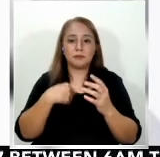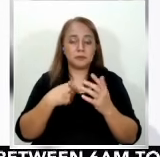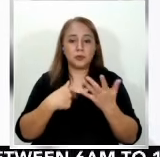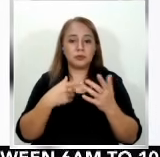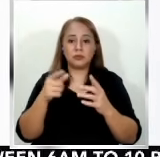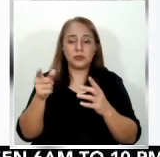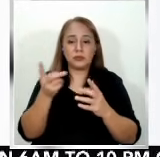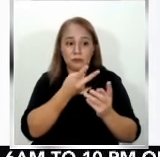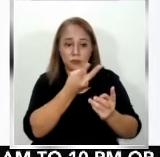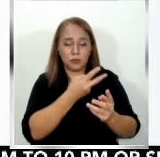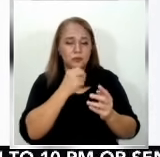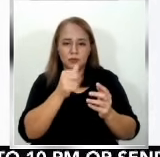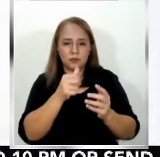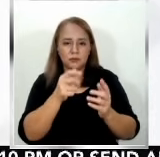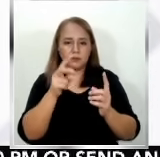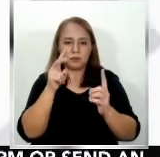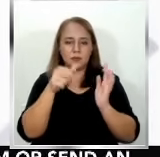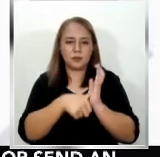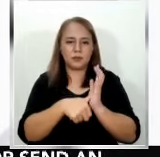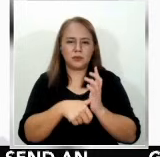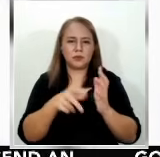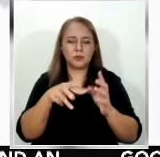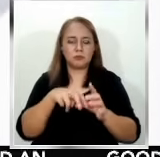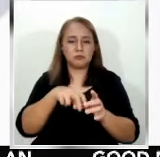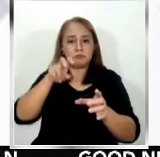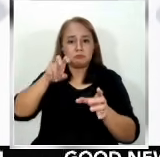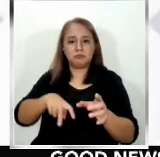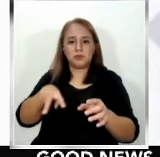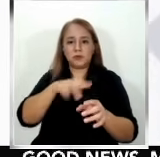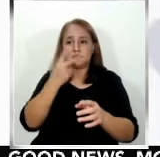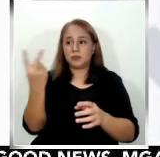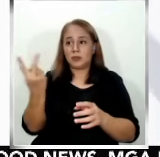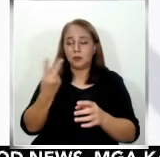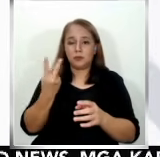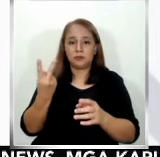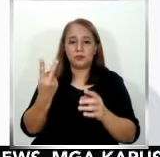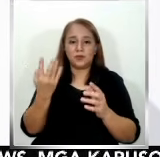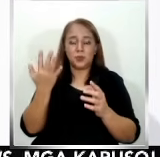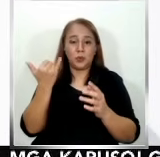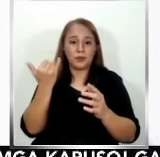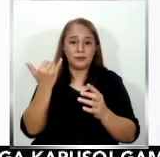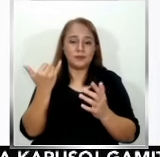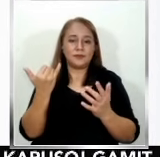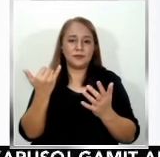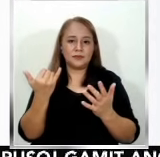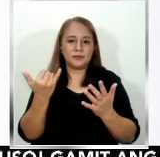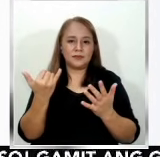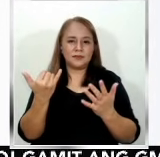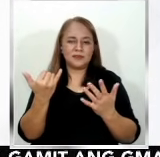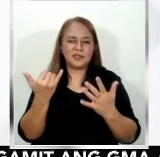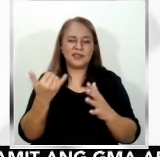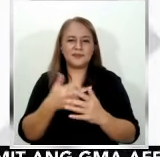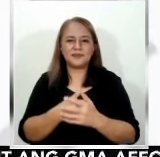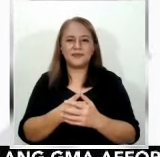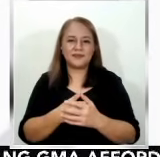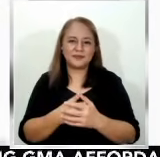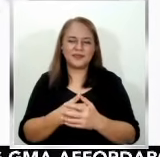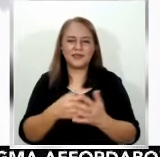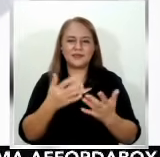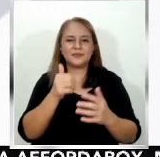Duterte, withdraw silang dalawa kasi sabi niya ay kung tatakbo si Inday na ano, sabi